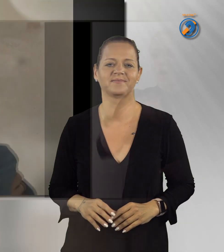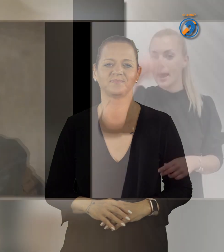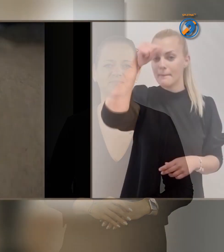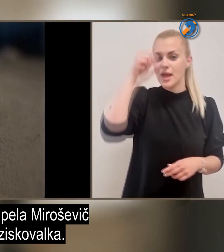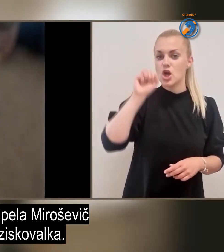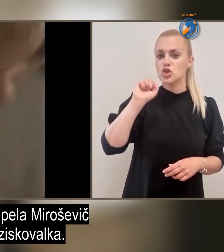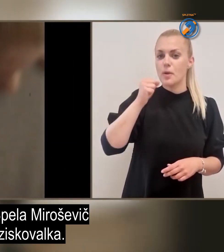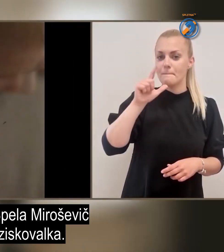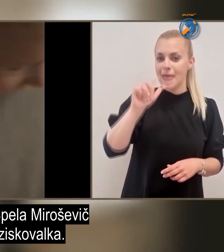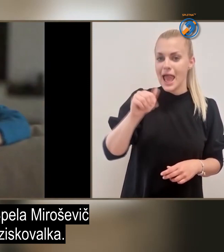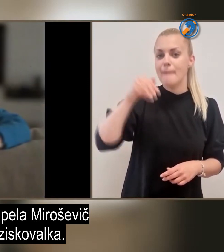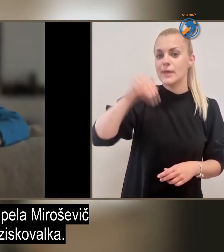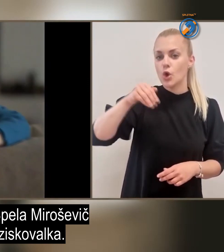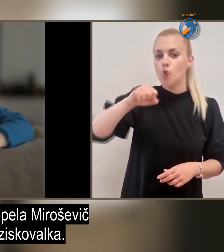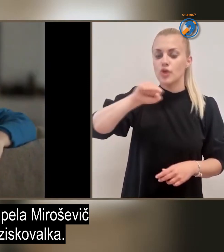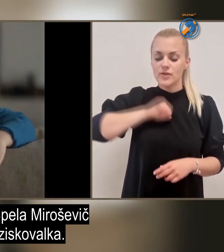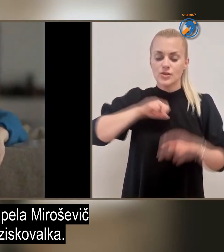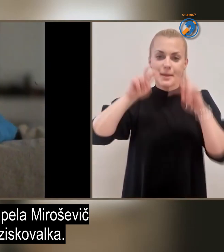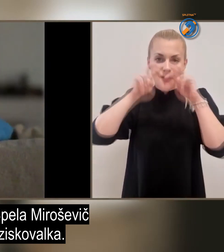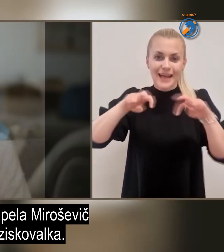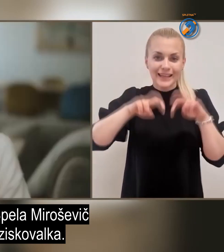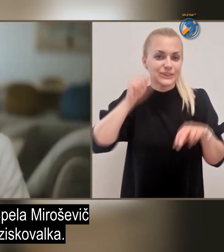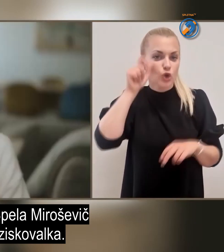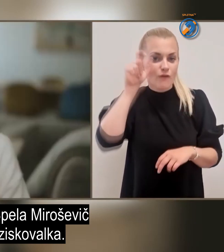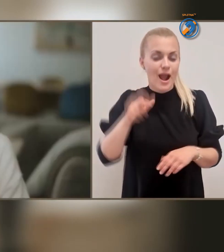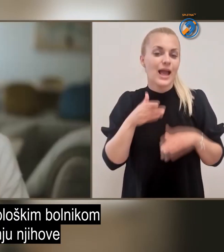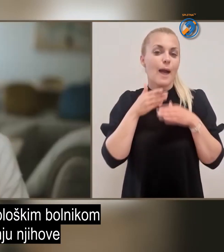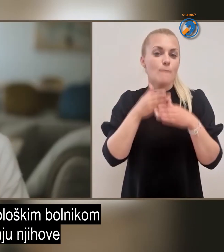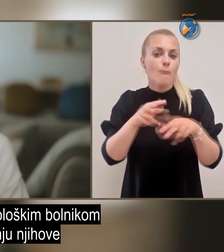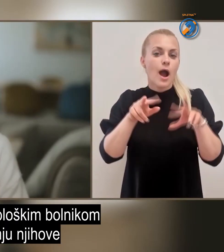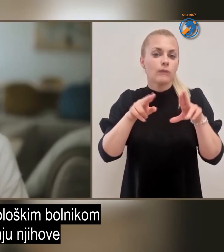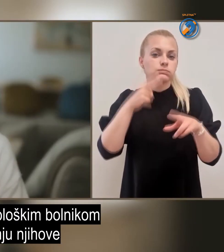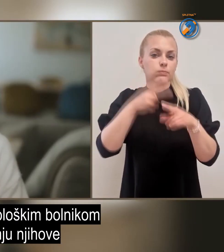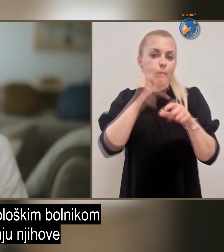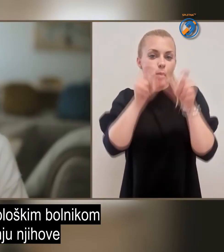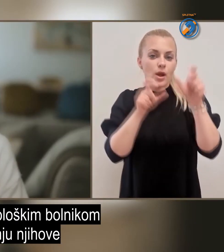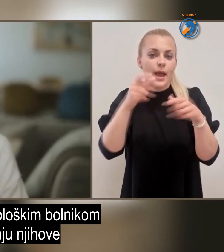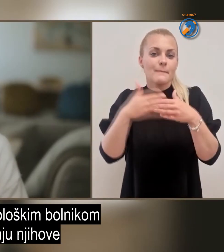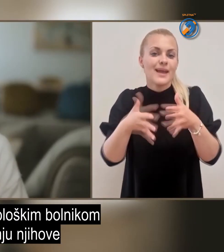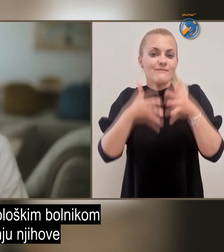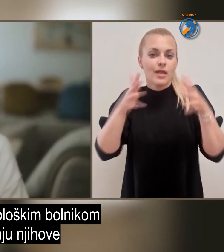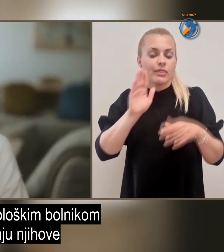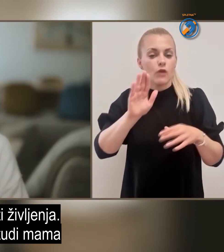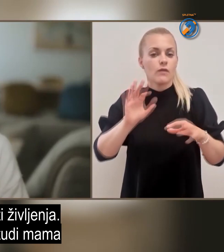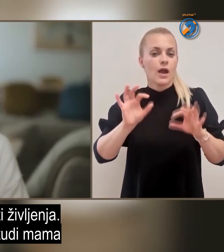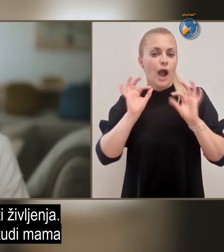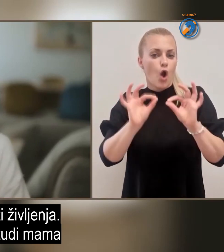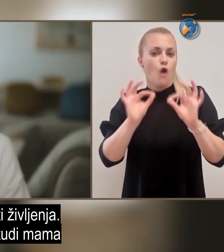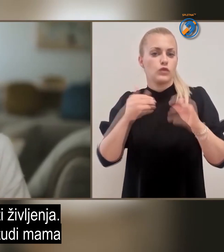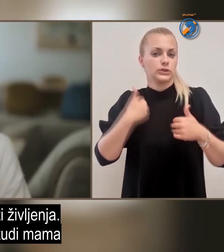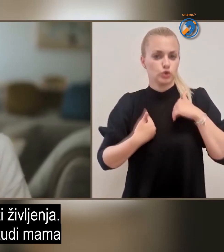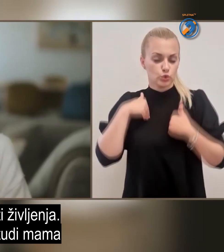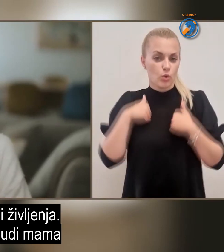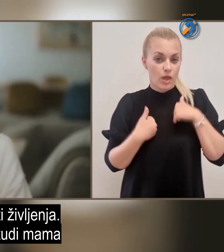Moje ime je Špela Miroševič in sem raziskovalka. Pomagam onkološkim bolnikom pri večanju njihove